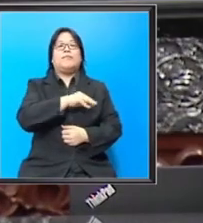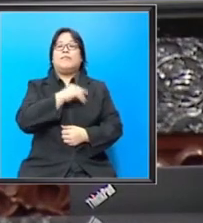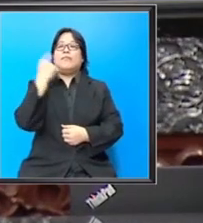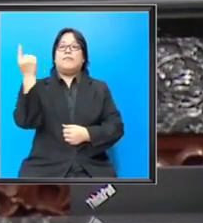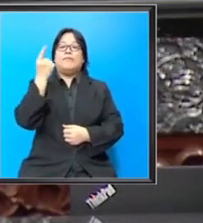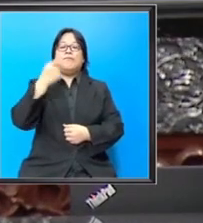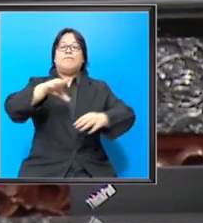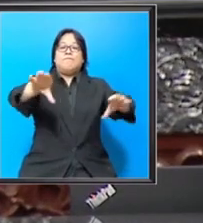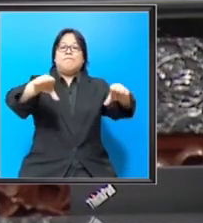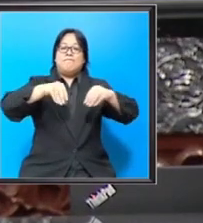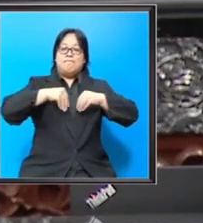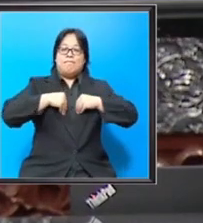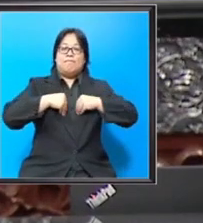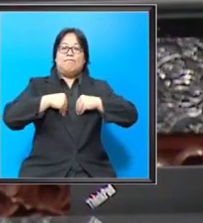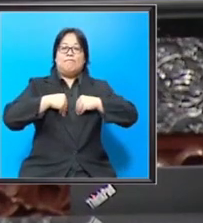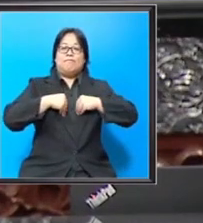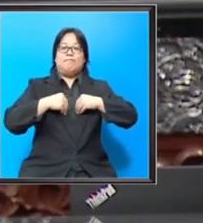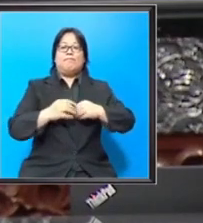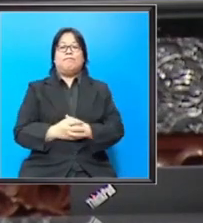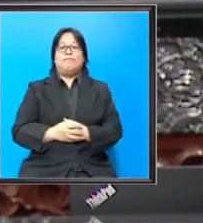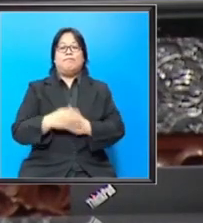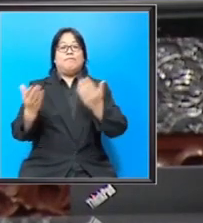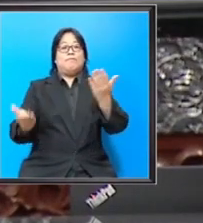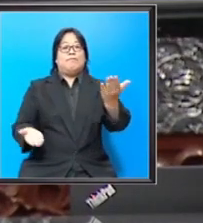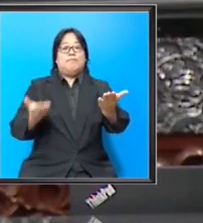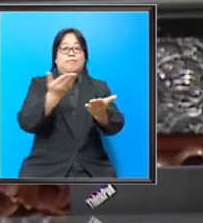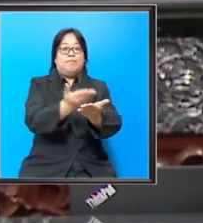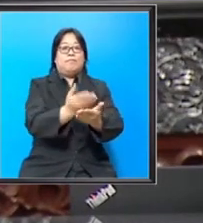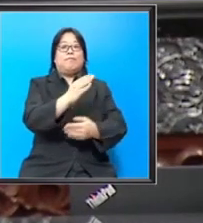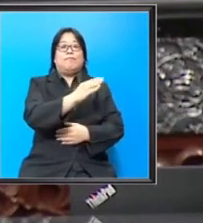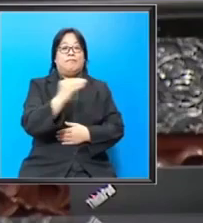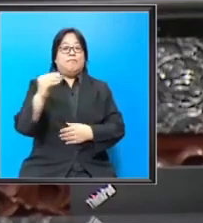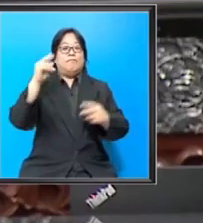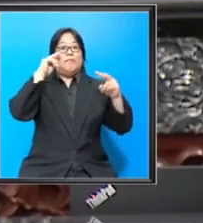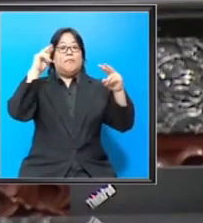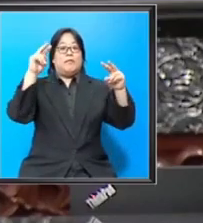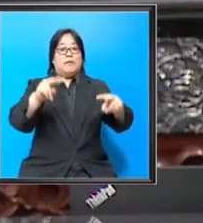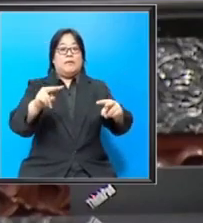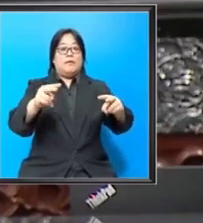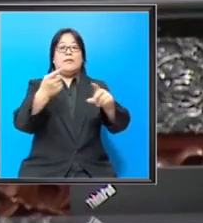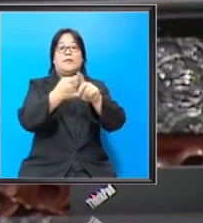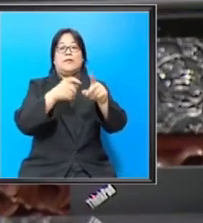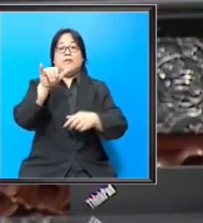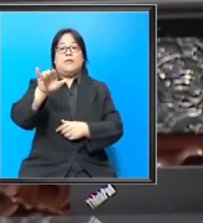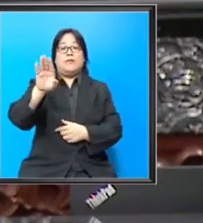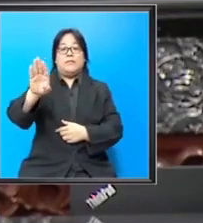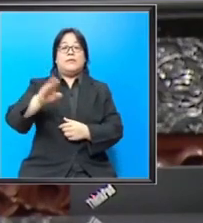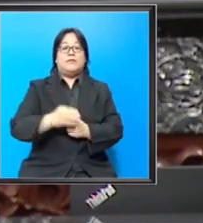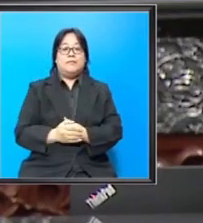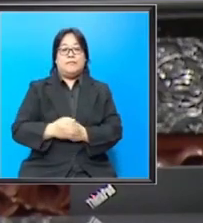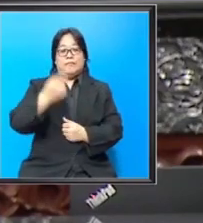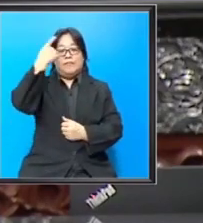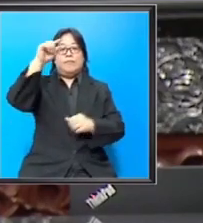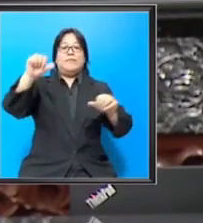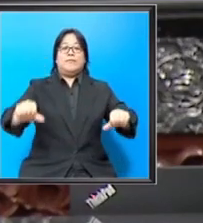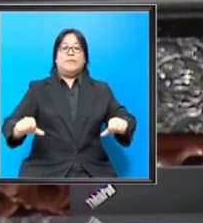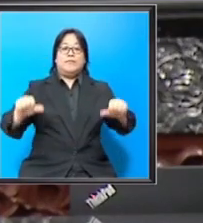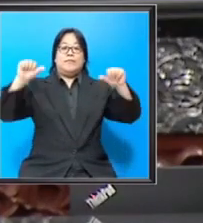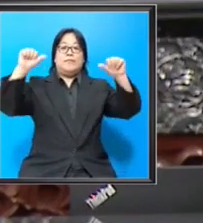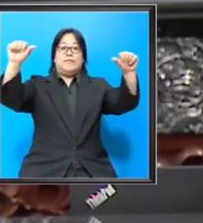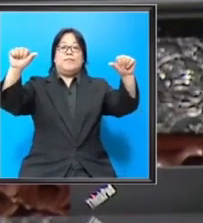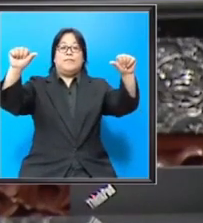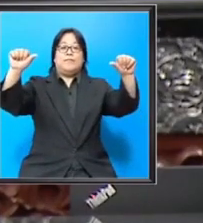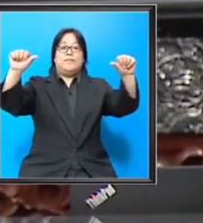senantiasa menyambut baik sebarang cadangan dan pandangan dari Ali yang promart bagi meningkatkan